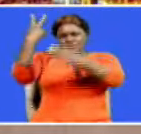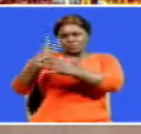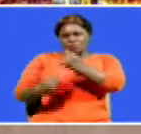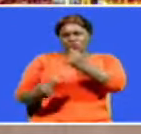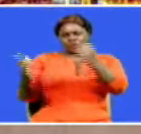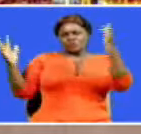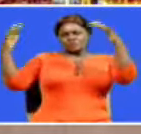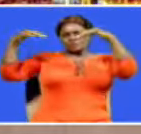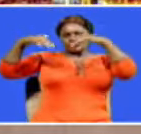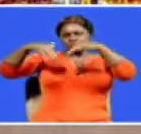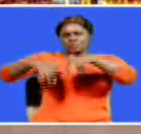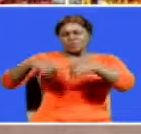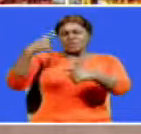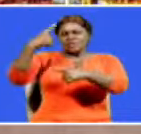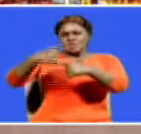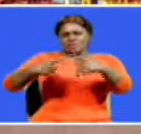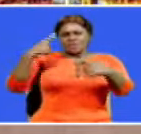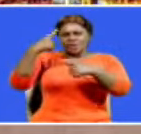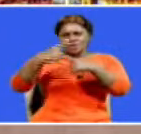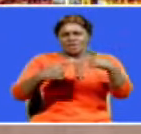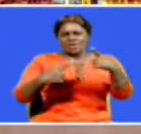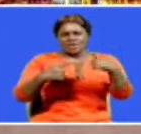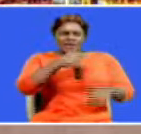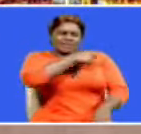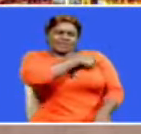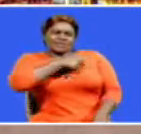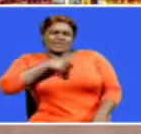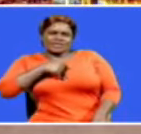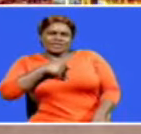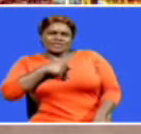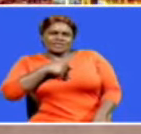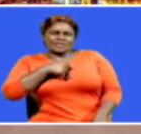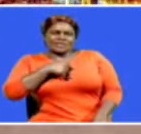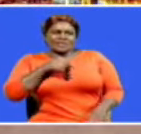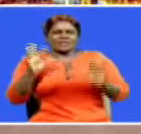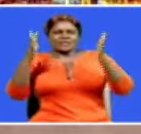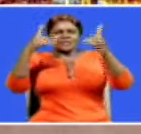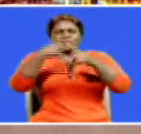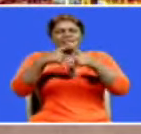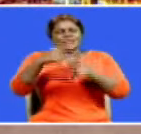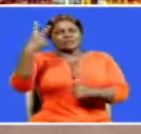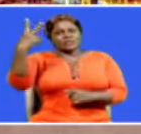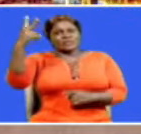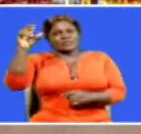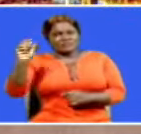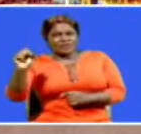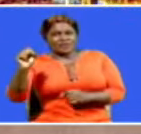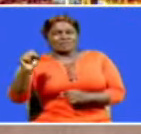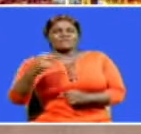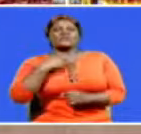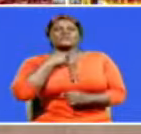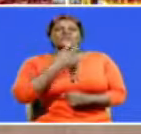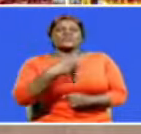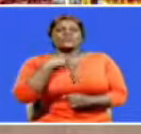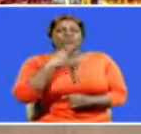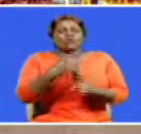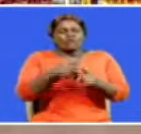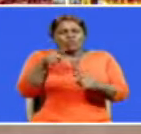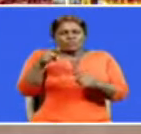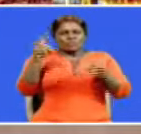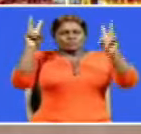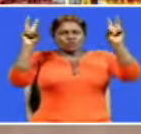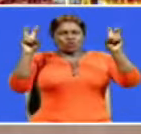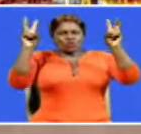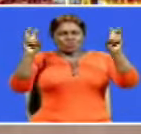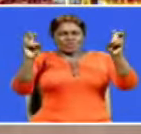kimefanya kongamano la kila mwaka la wajumbe ili kusherehekea miaka 25 ya chama hicho. Kutokana na maudhui